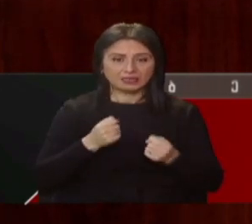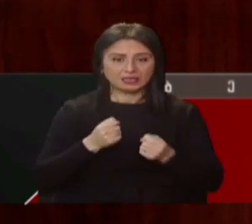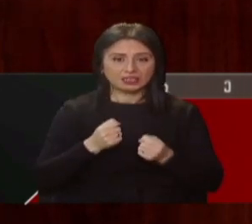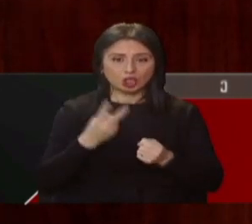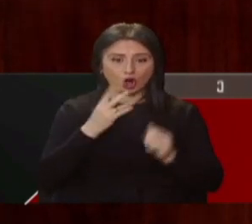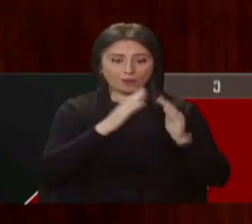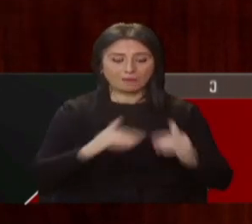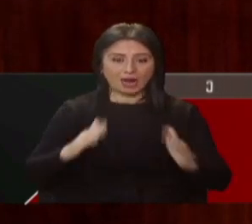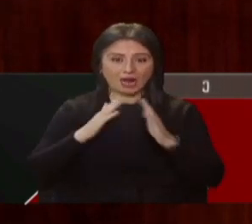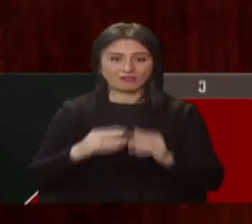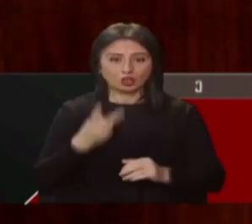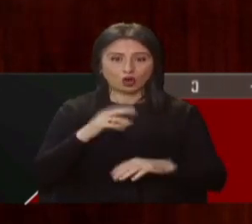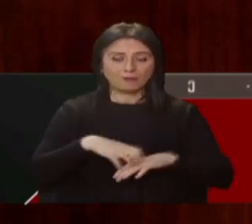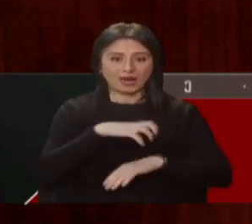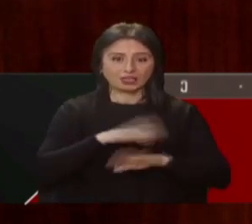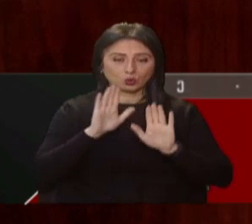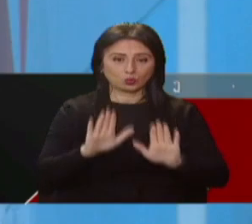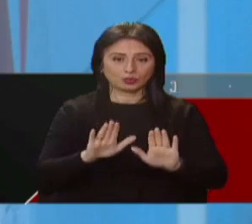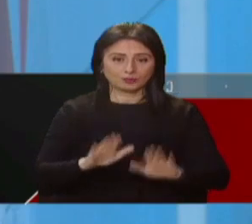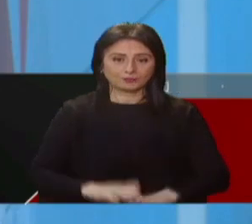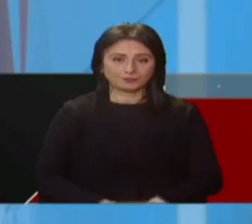ორ პალატიანი და ორ პარტიული.